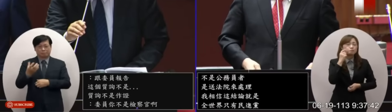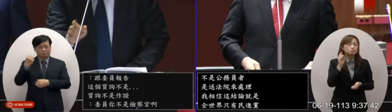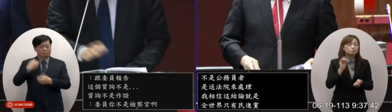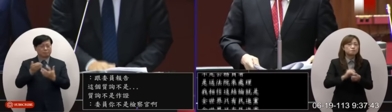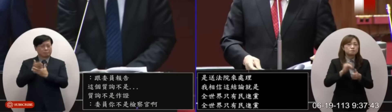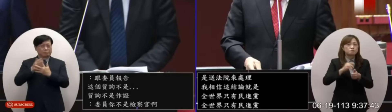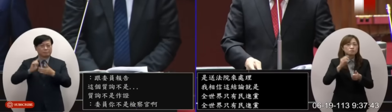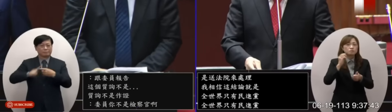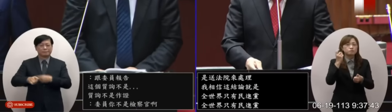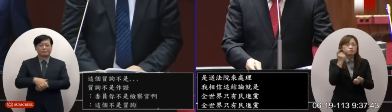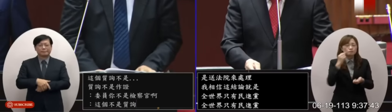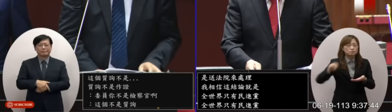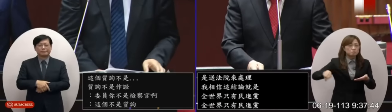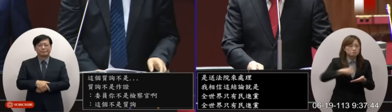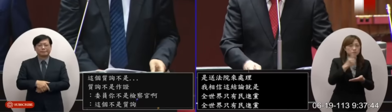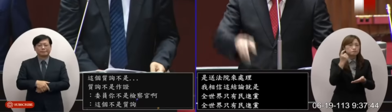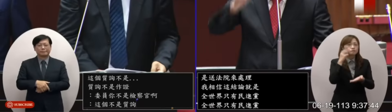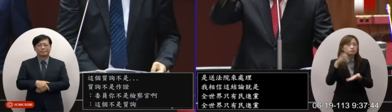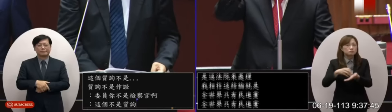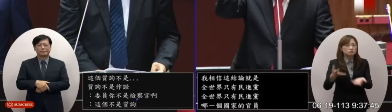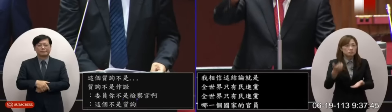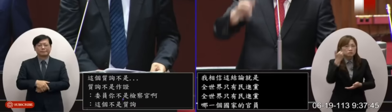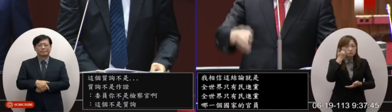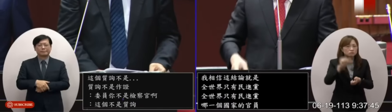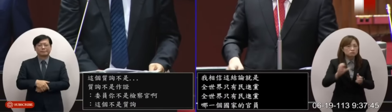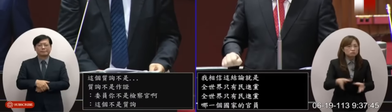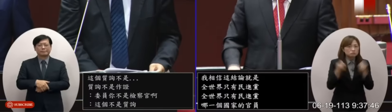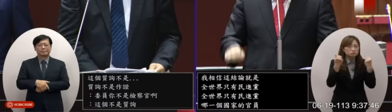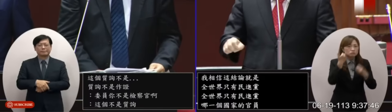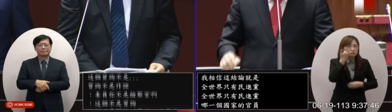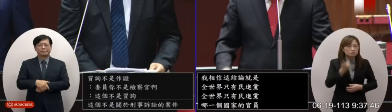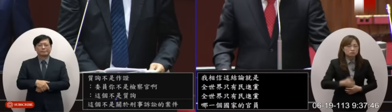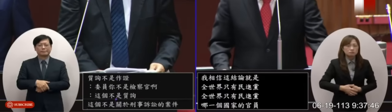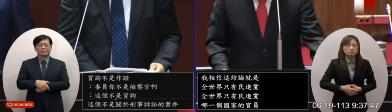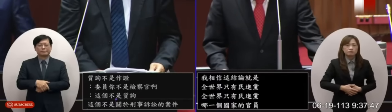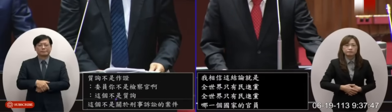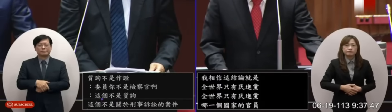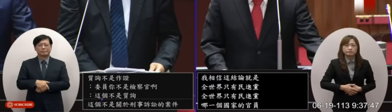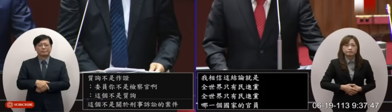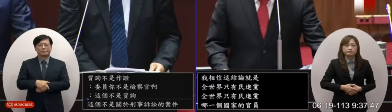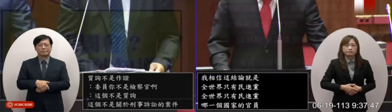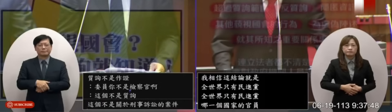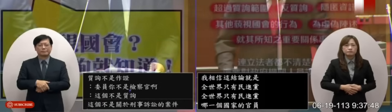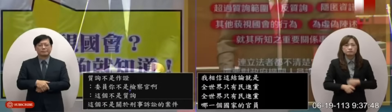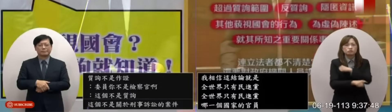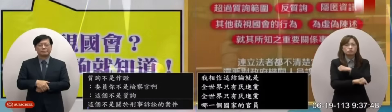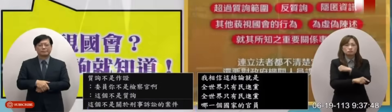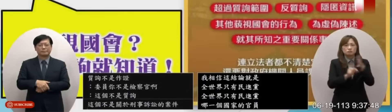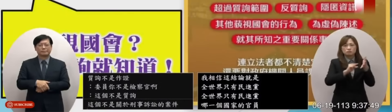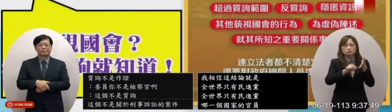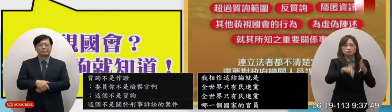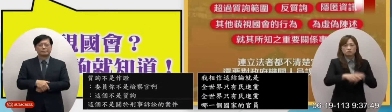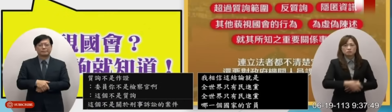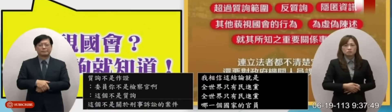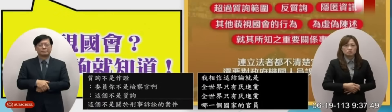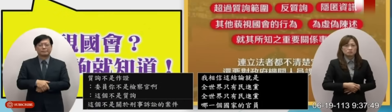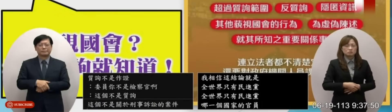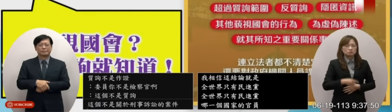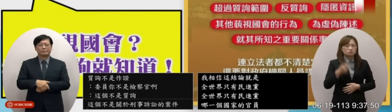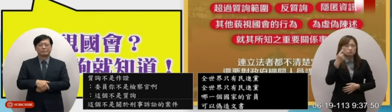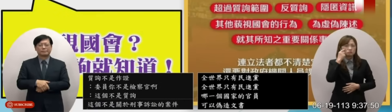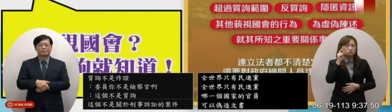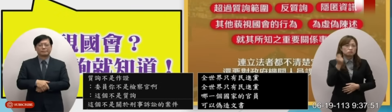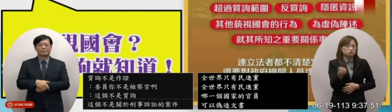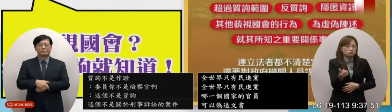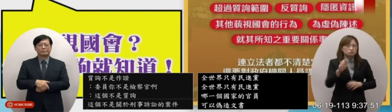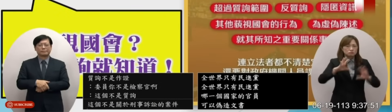讼的案件， 可以伪证免罪的。好，最后一条，藐视国会定义不明，肆意